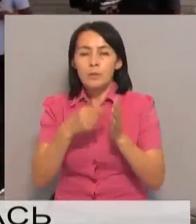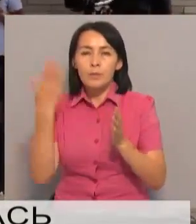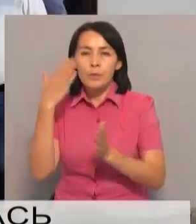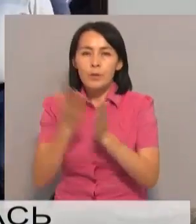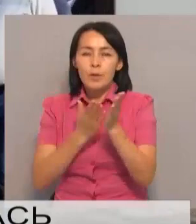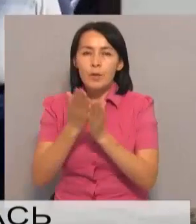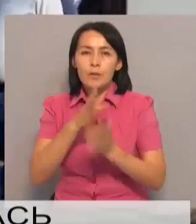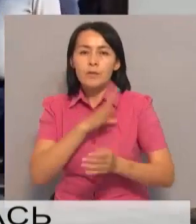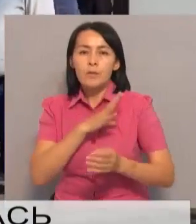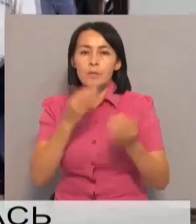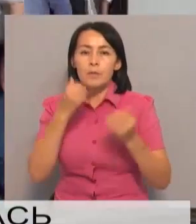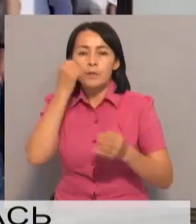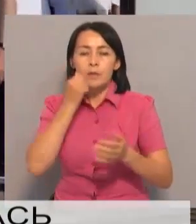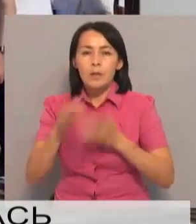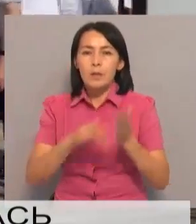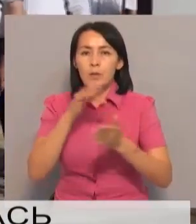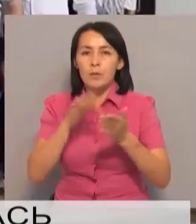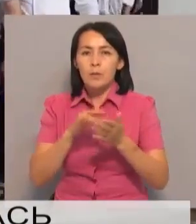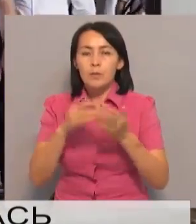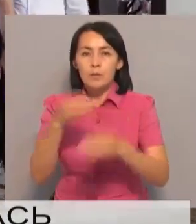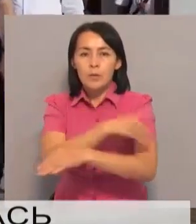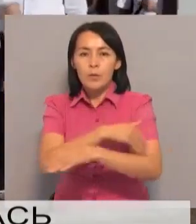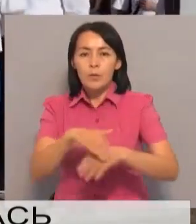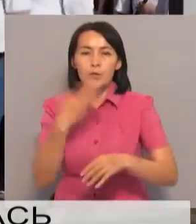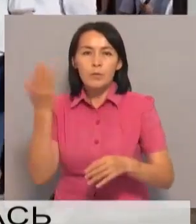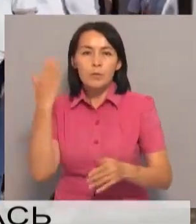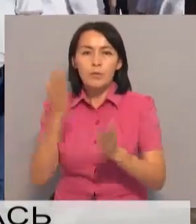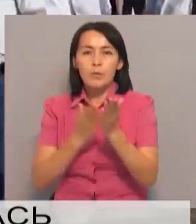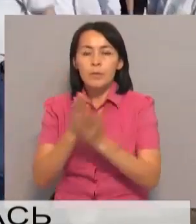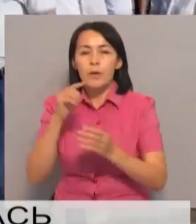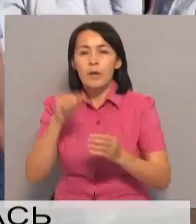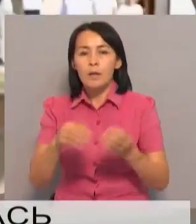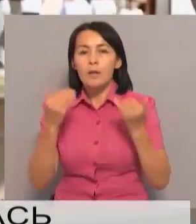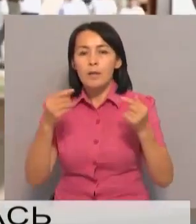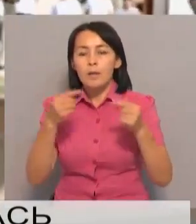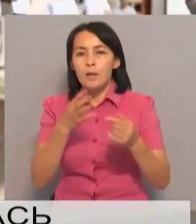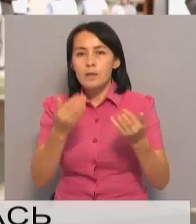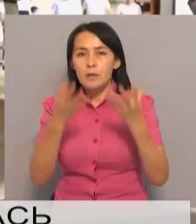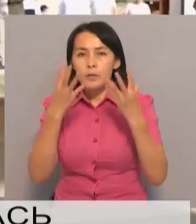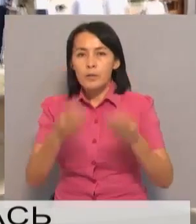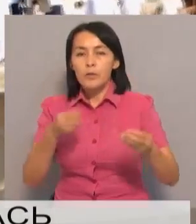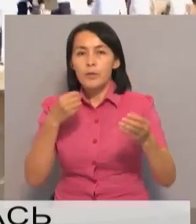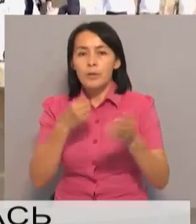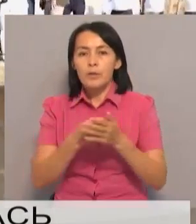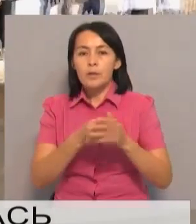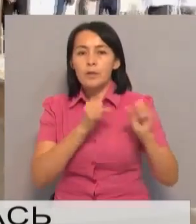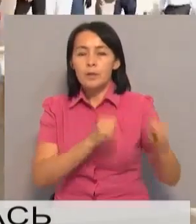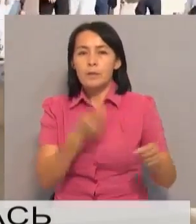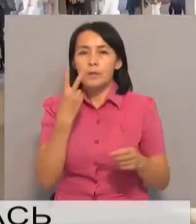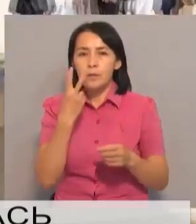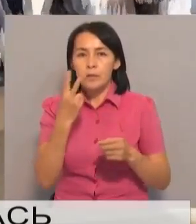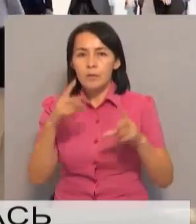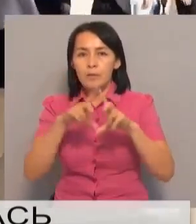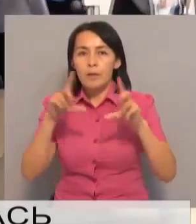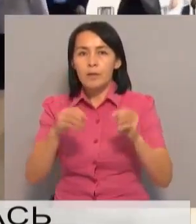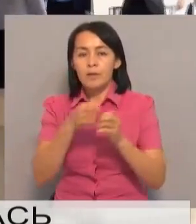поколении. Улицы старого города повторяют очертания улиц прошлых веков. Однако к настоящему времени сохранилось лишь два архитектурных